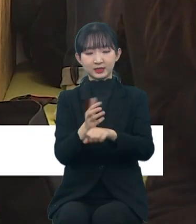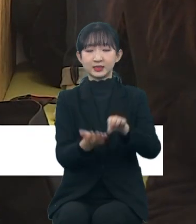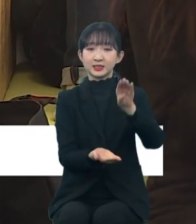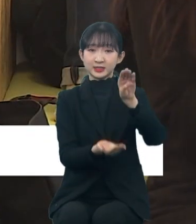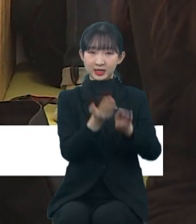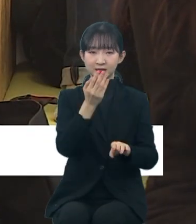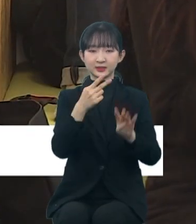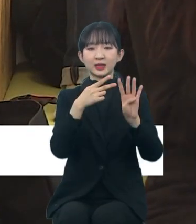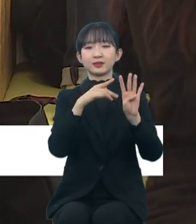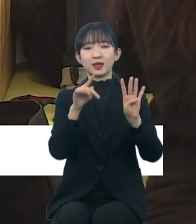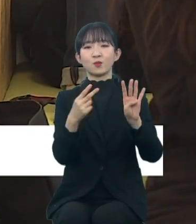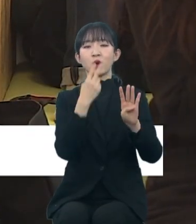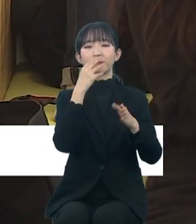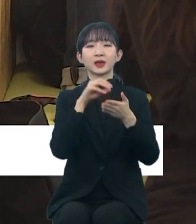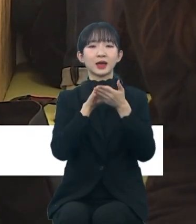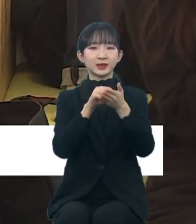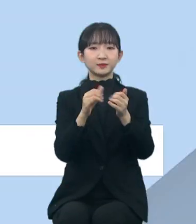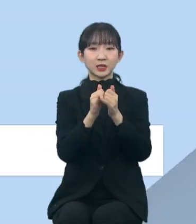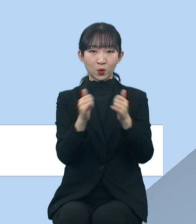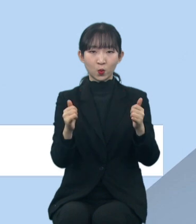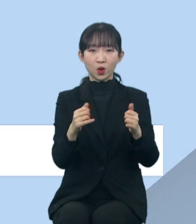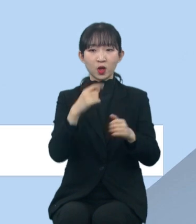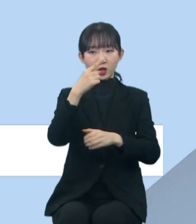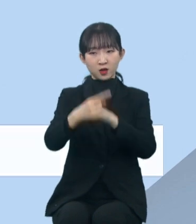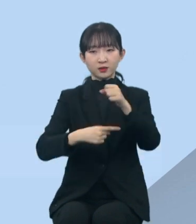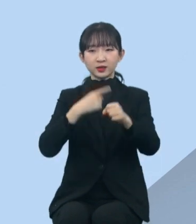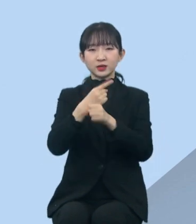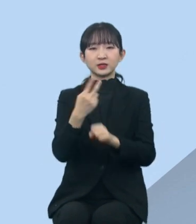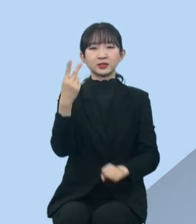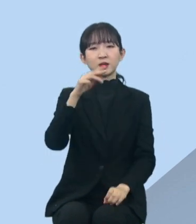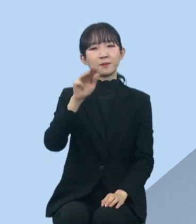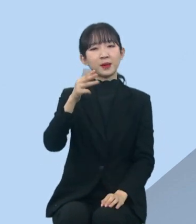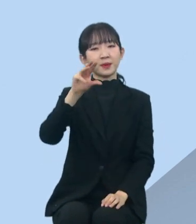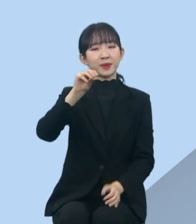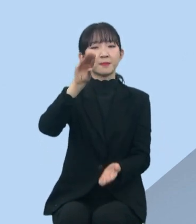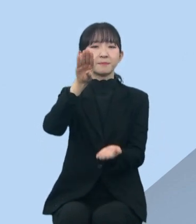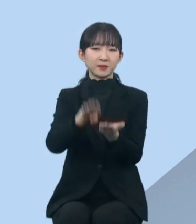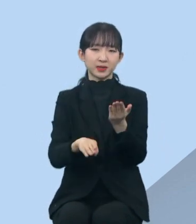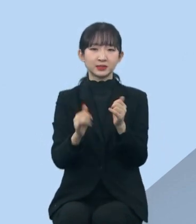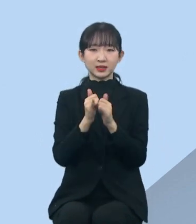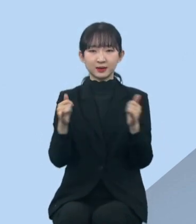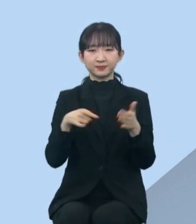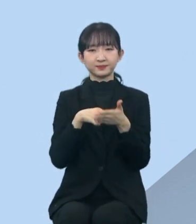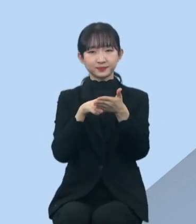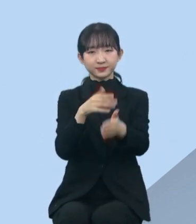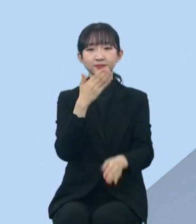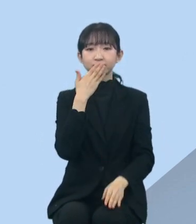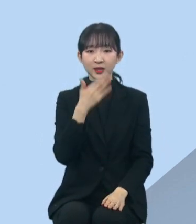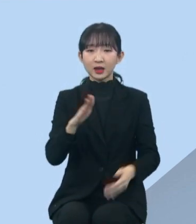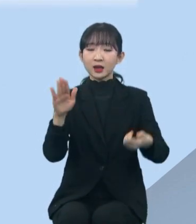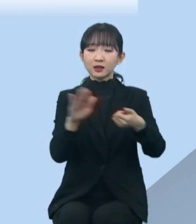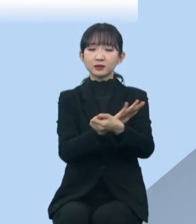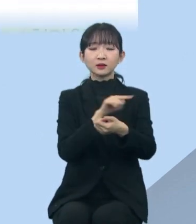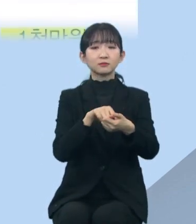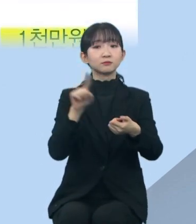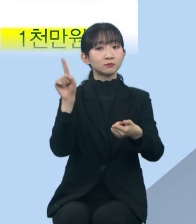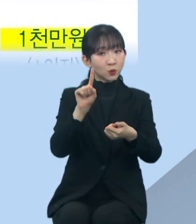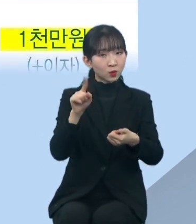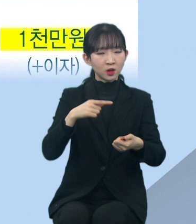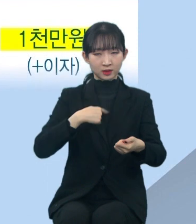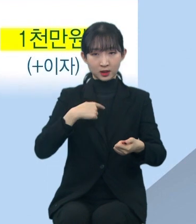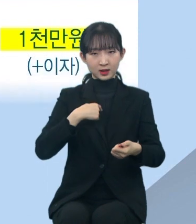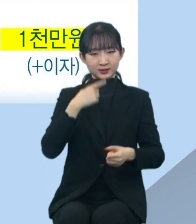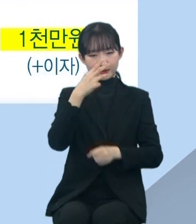가입자로 연봉 2,800만 원 이하인 정규직 근로자가 신청 가능합니다. 혜택은 근로자가 매월 10만